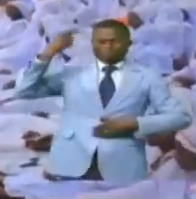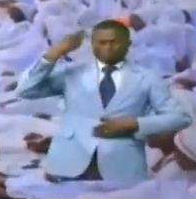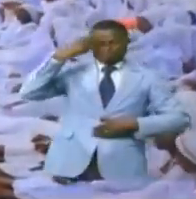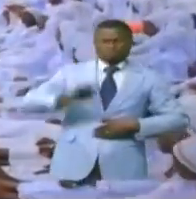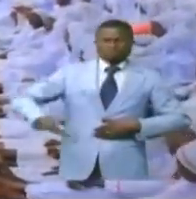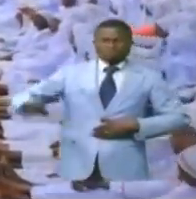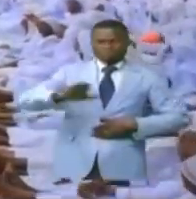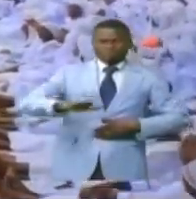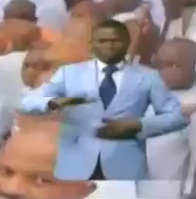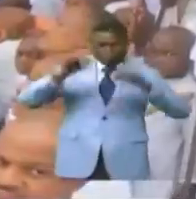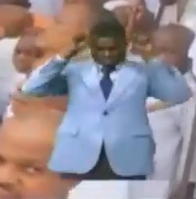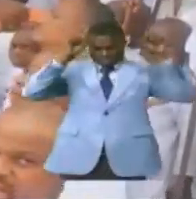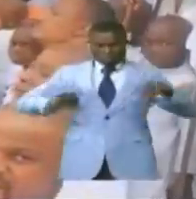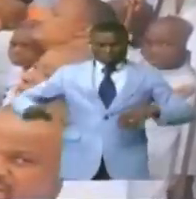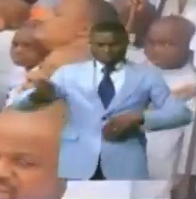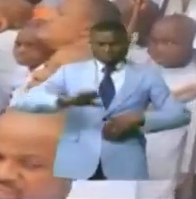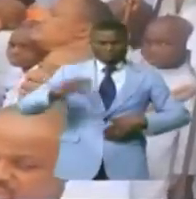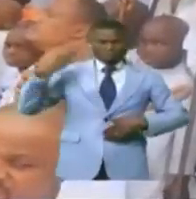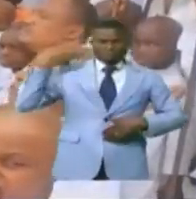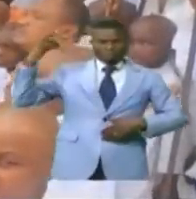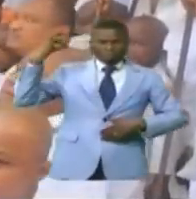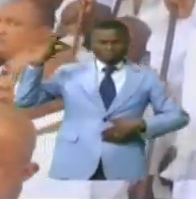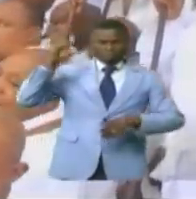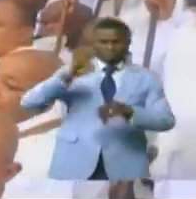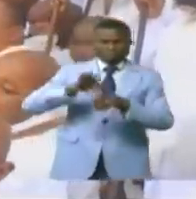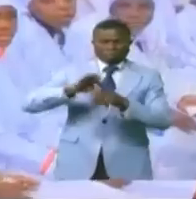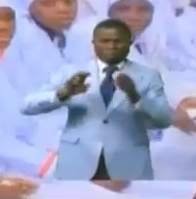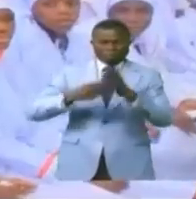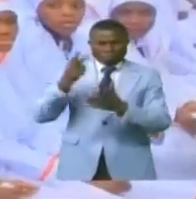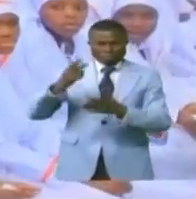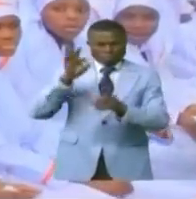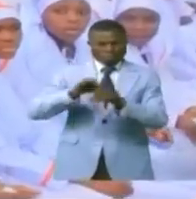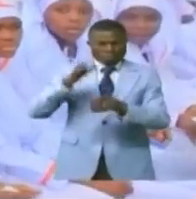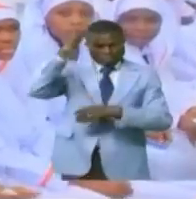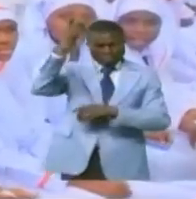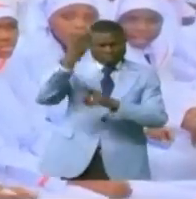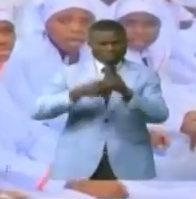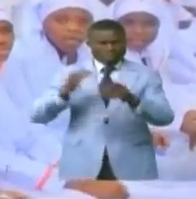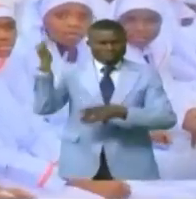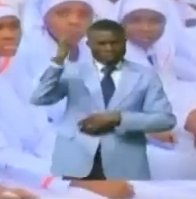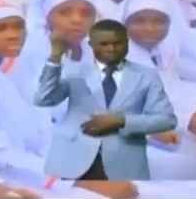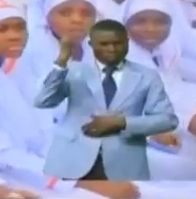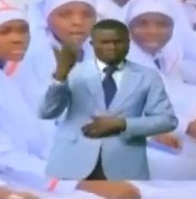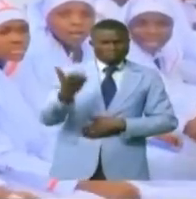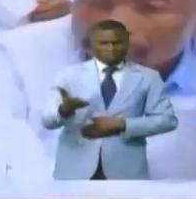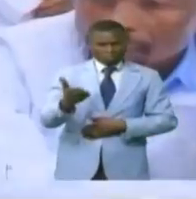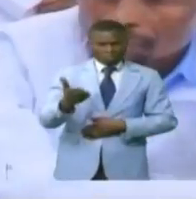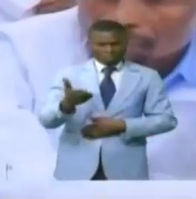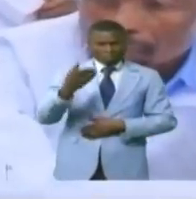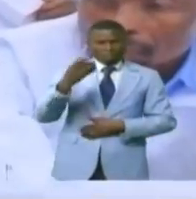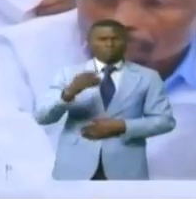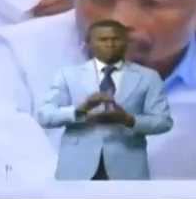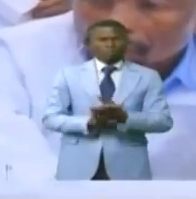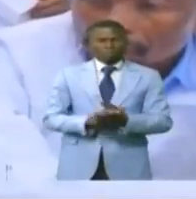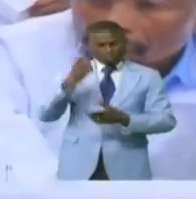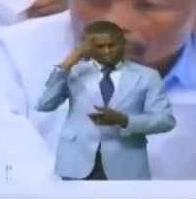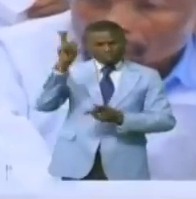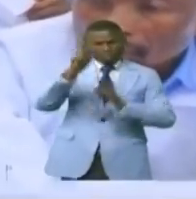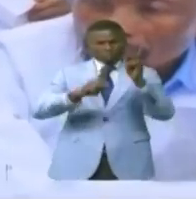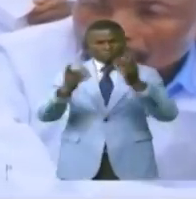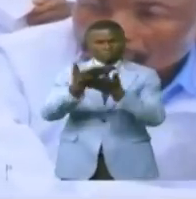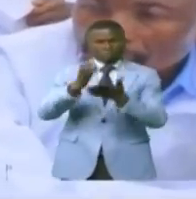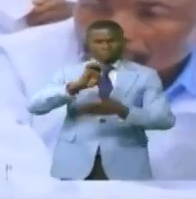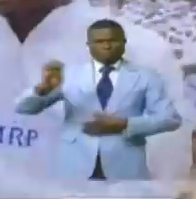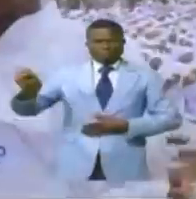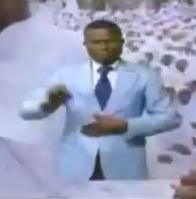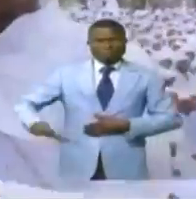pays, les chefs de l'État, candidats à sa propre succession à l'élection présidentielle de décembre prochain et pour ses compatriotes de l'Est